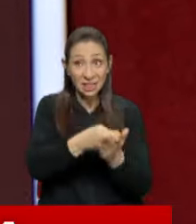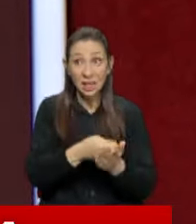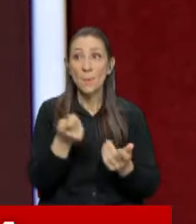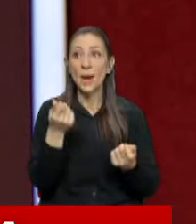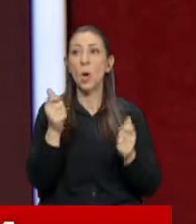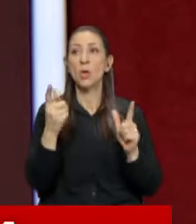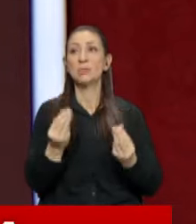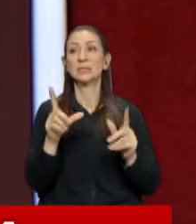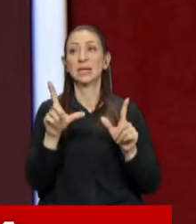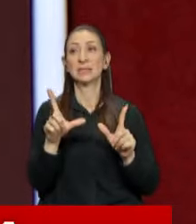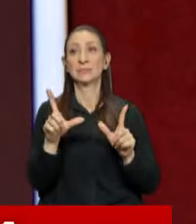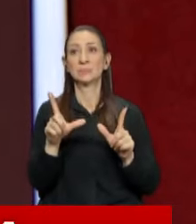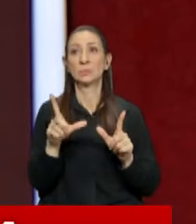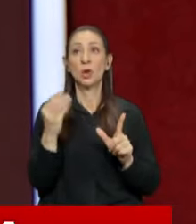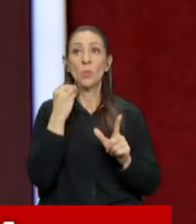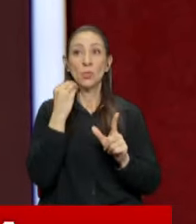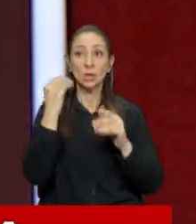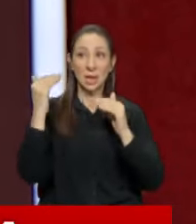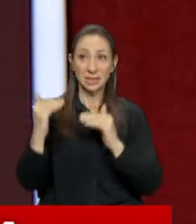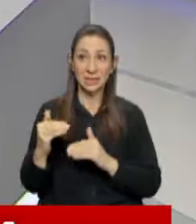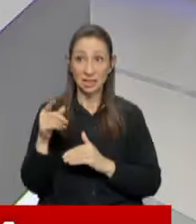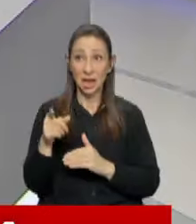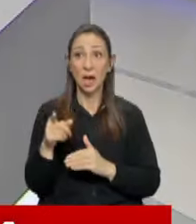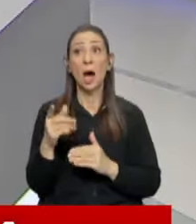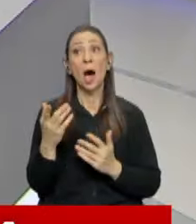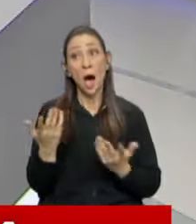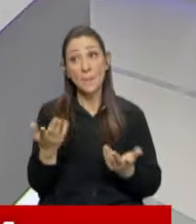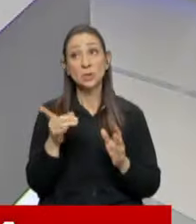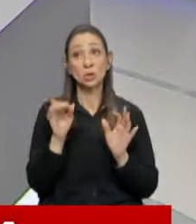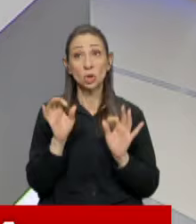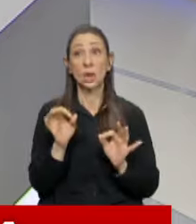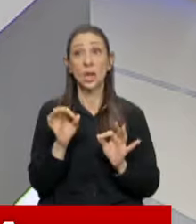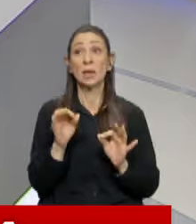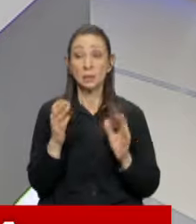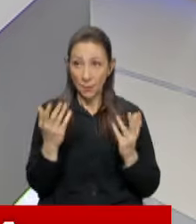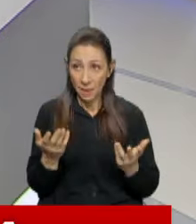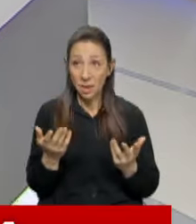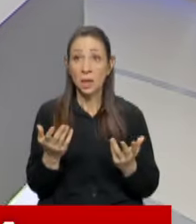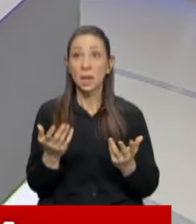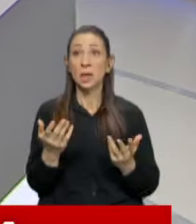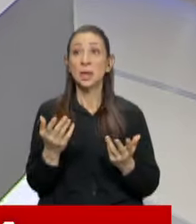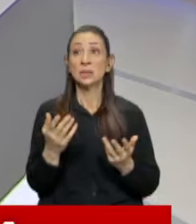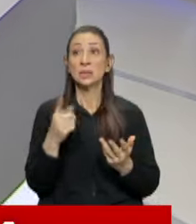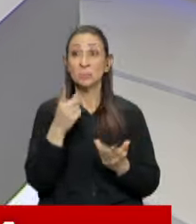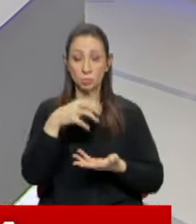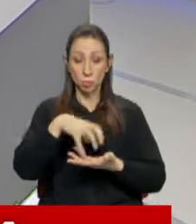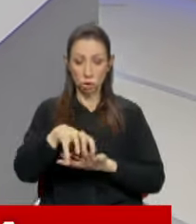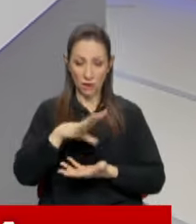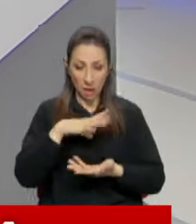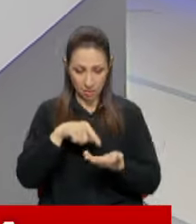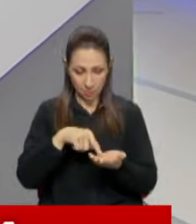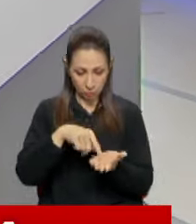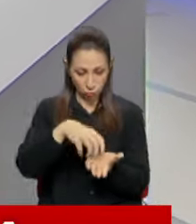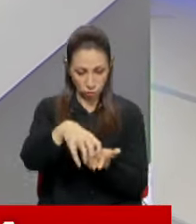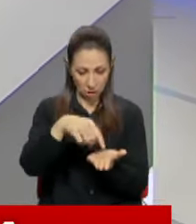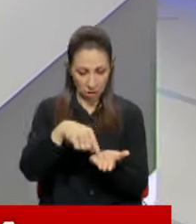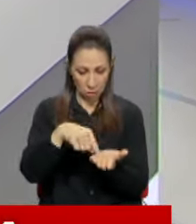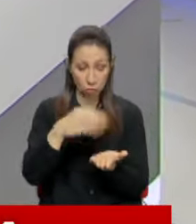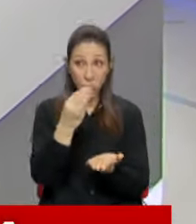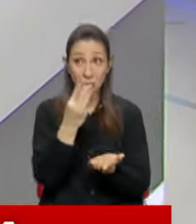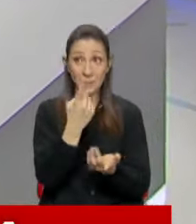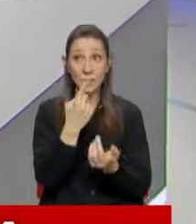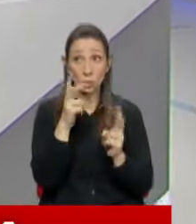duruma gelmelisiniz. Şimdi borçlar azaldıysa sizde o duruma geldiniz sanki. Gayet tabii. Yani sizin bir bütçeniz var. Güzel bir